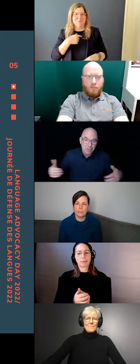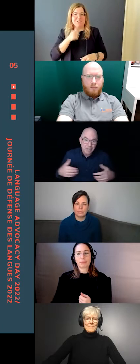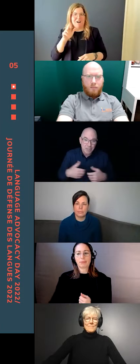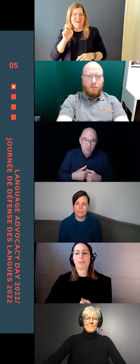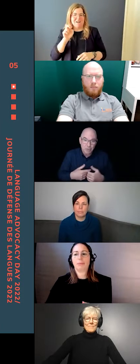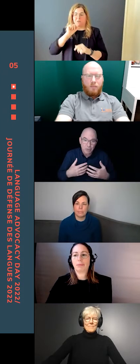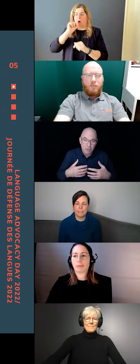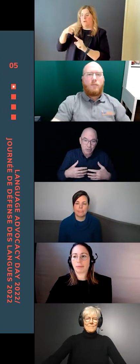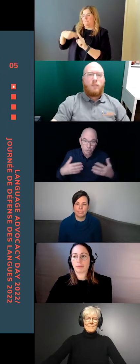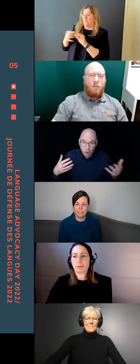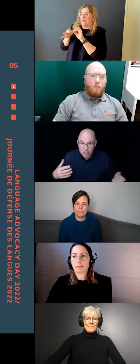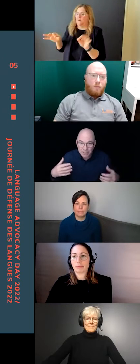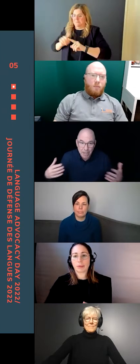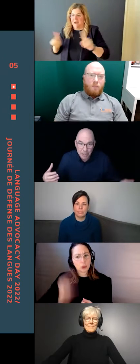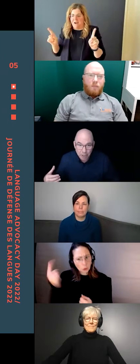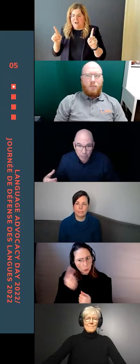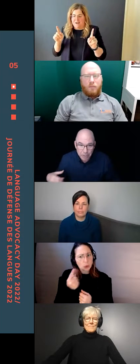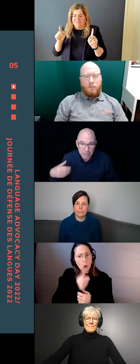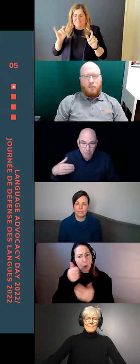Donc, il y a d'autres choses qu'il faut